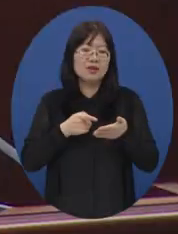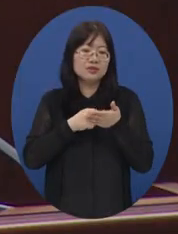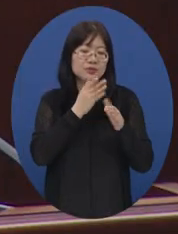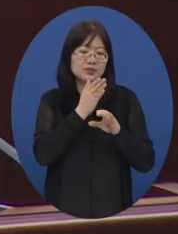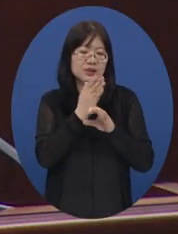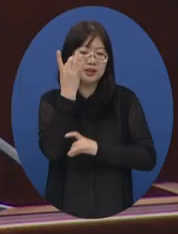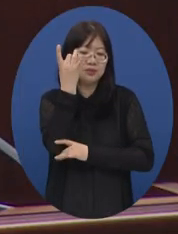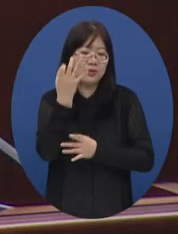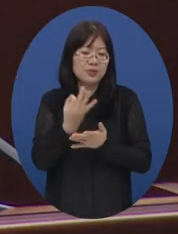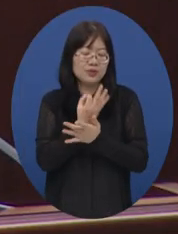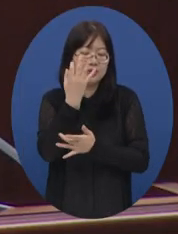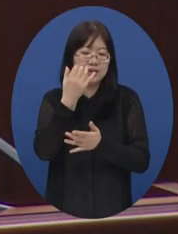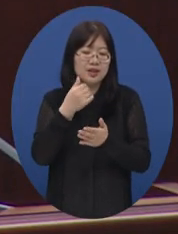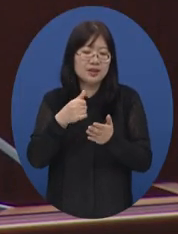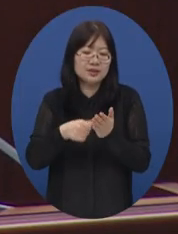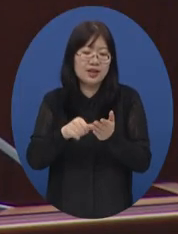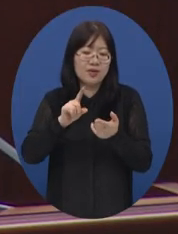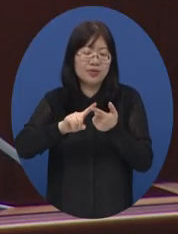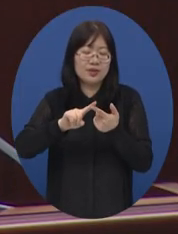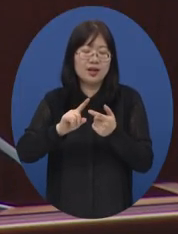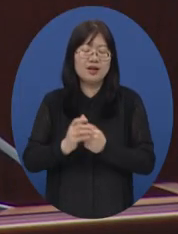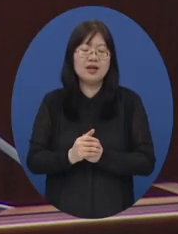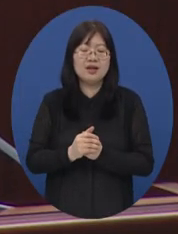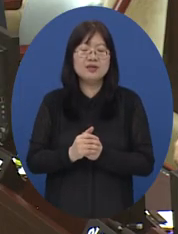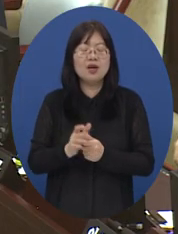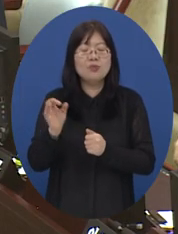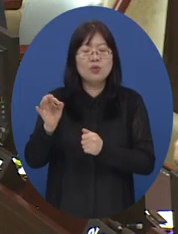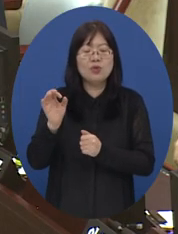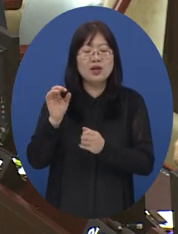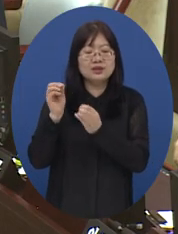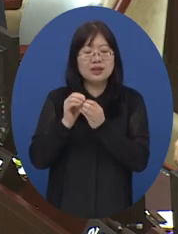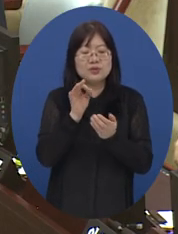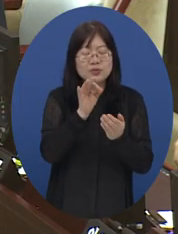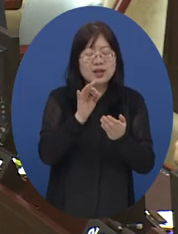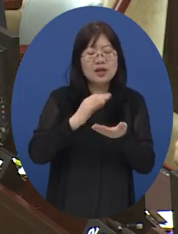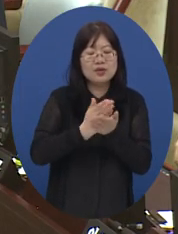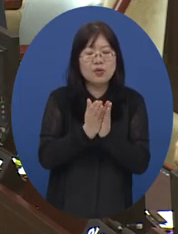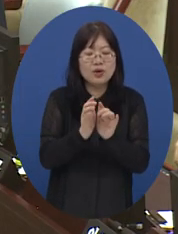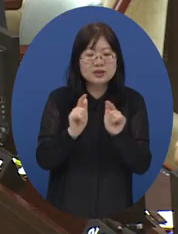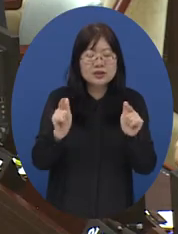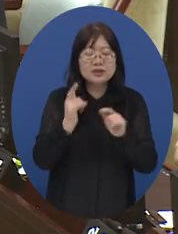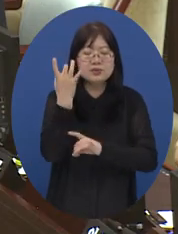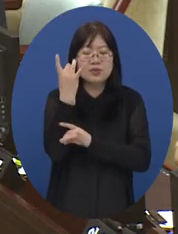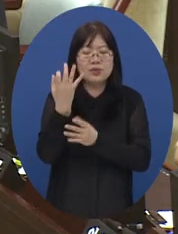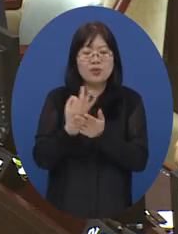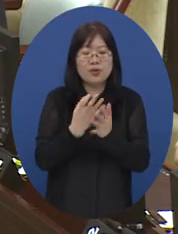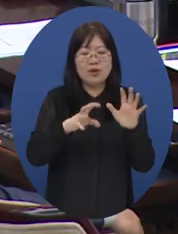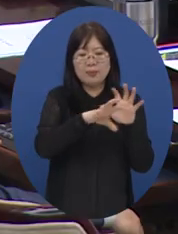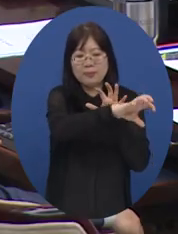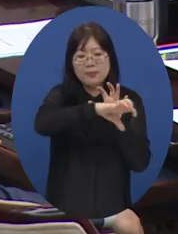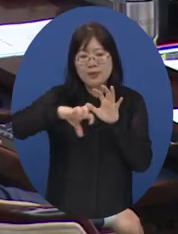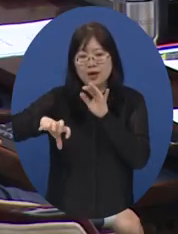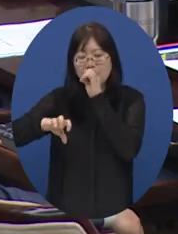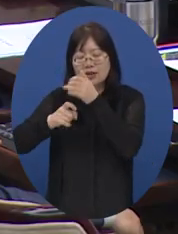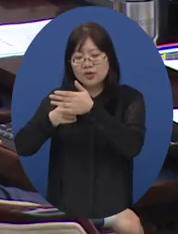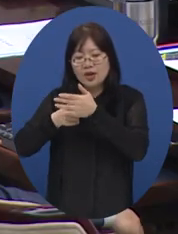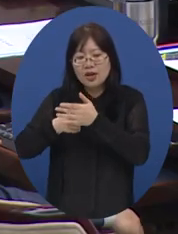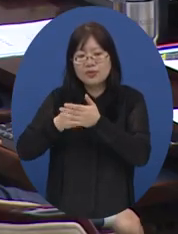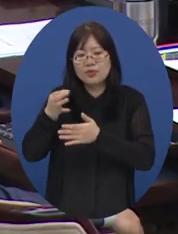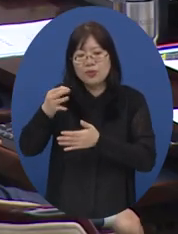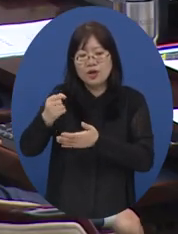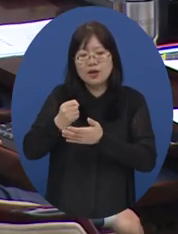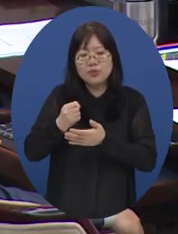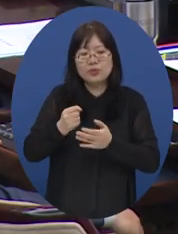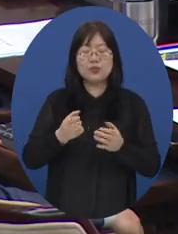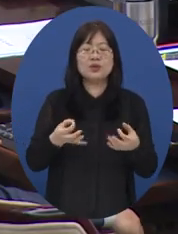기본소득 제원에 대해 증여세 와 상속세 분할 납부 분을 기본소득 예산으로 편입학 어나 절약된 예산으로 기금을 마련하자는